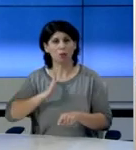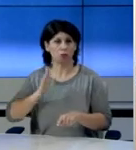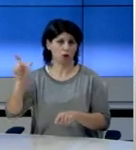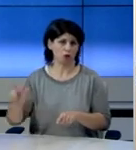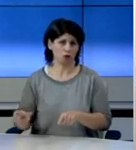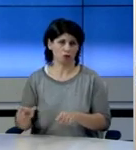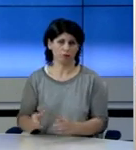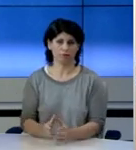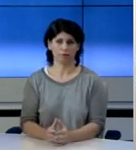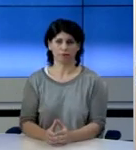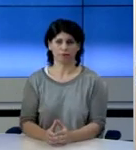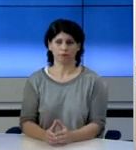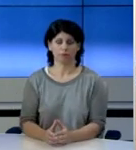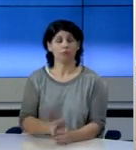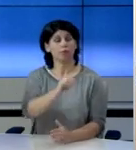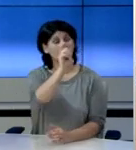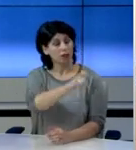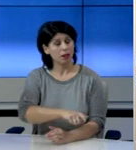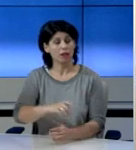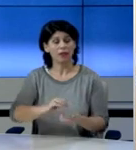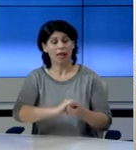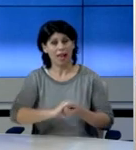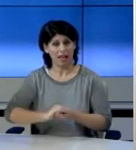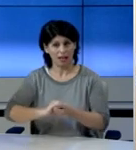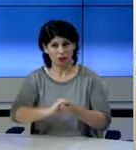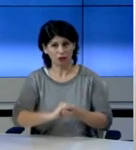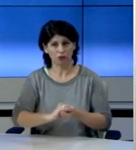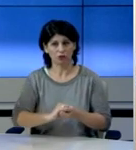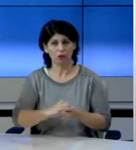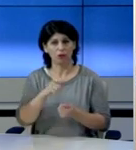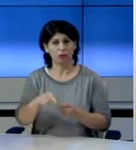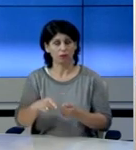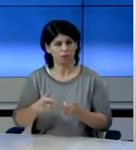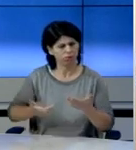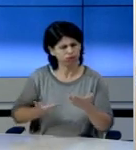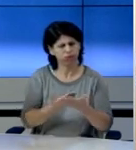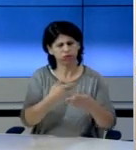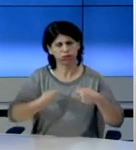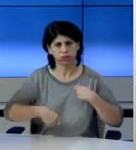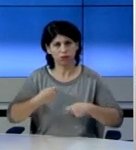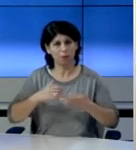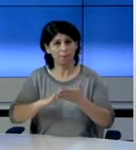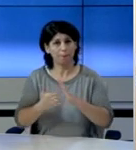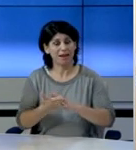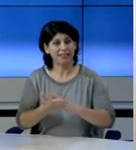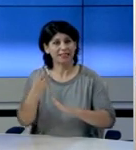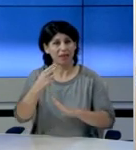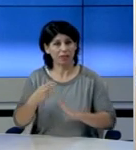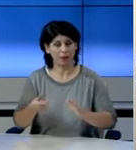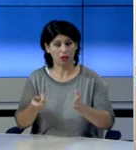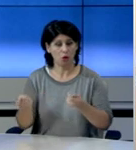πολιτών. Είναι η ίδια Ένωση της οποίας τα διαβήματα επάνω σε πρακτικά ζητήματα